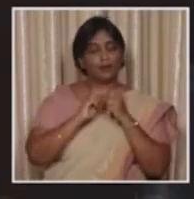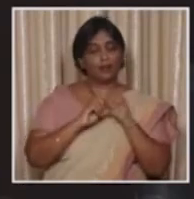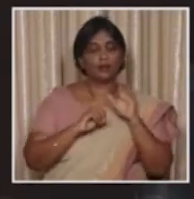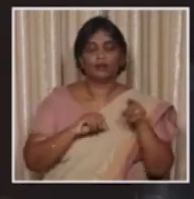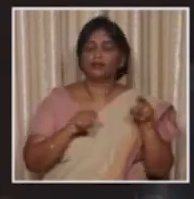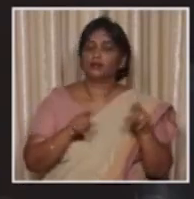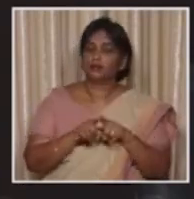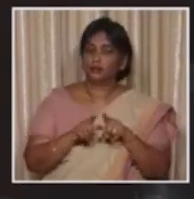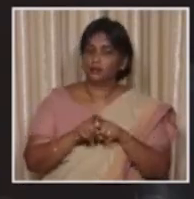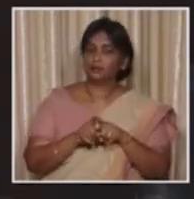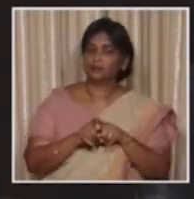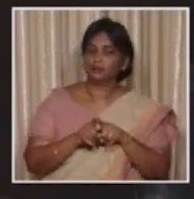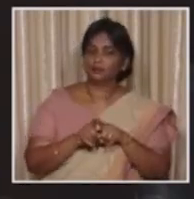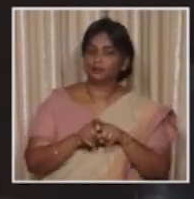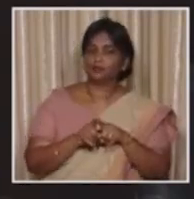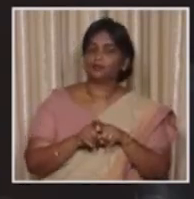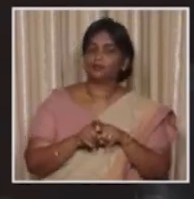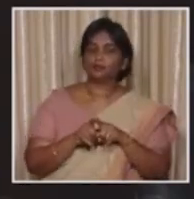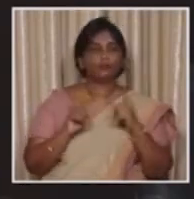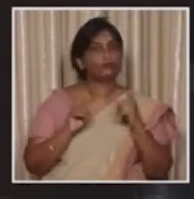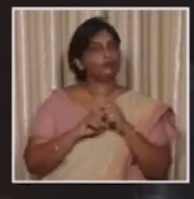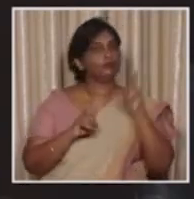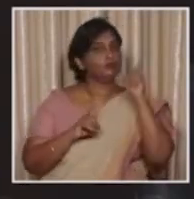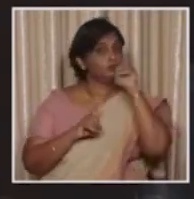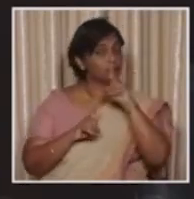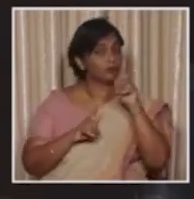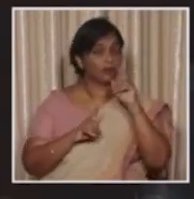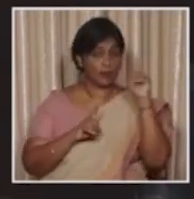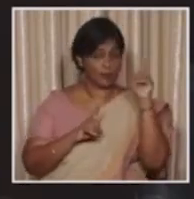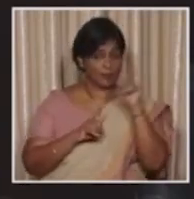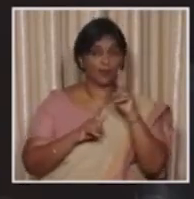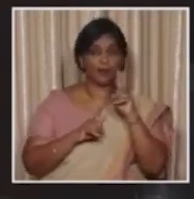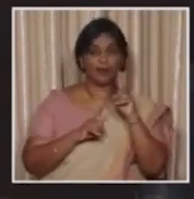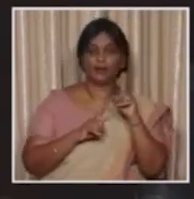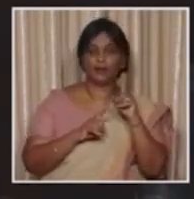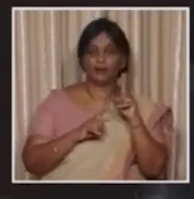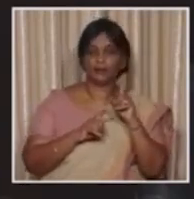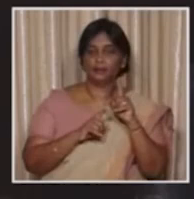கடந்த டிசம்பர் மாதம் 1ஆம் தேதி என்ன